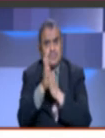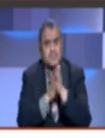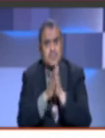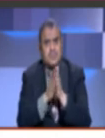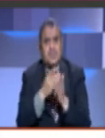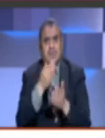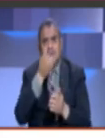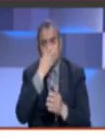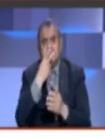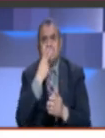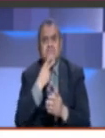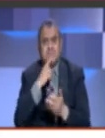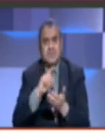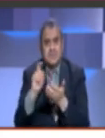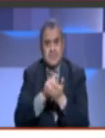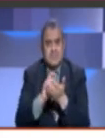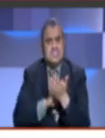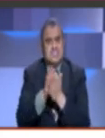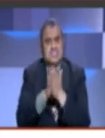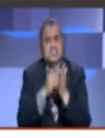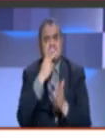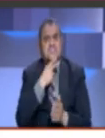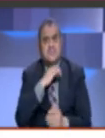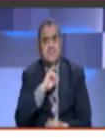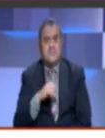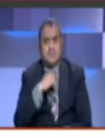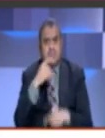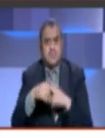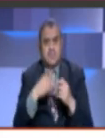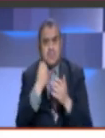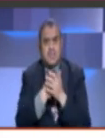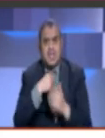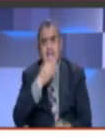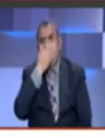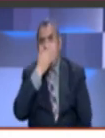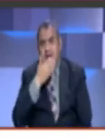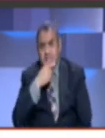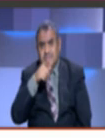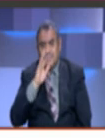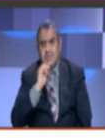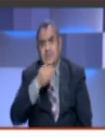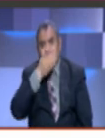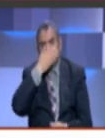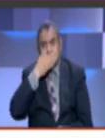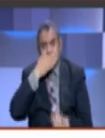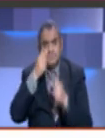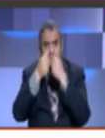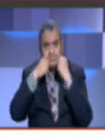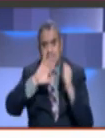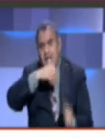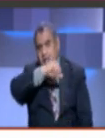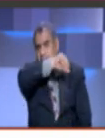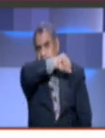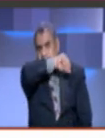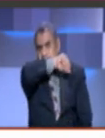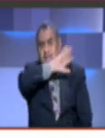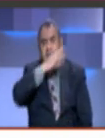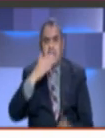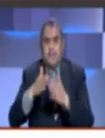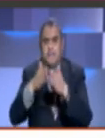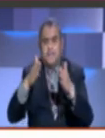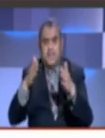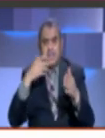الاستنظاف بغسيل الايدي، اداب العطس والسعال لابد من مراعاتها، التباعد